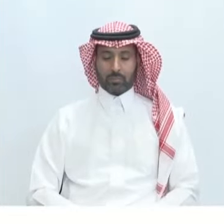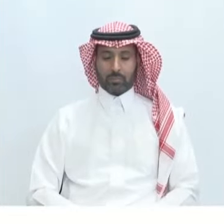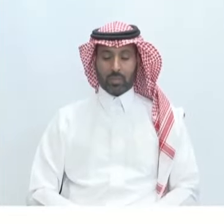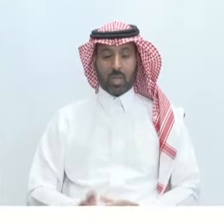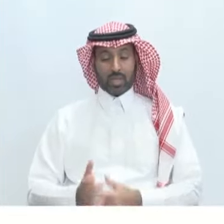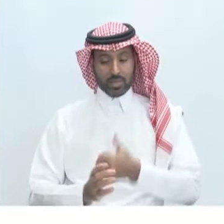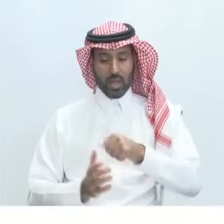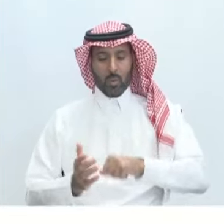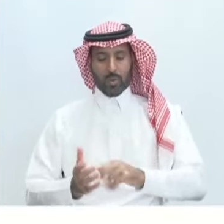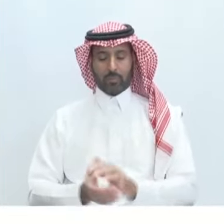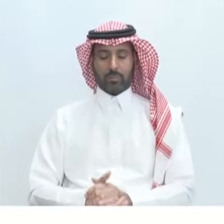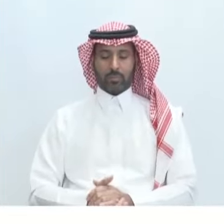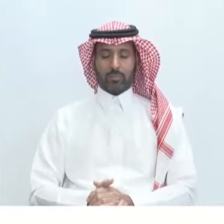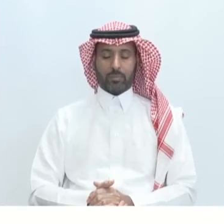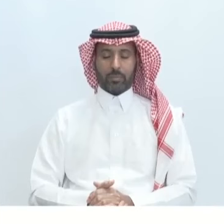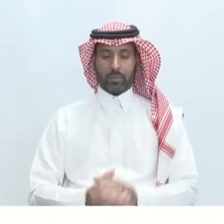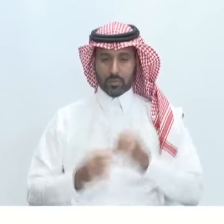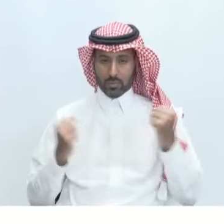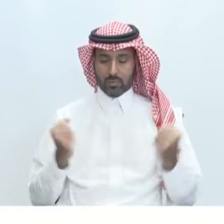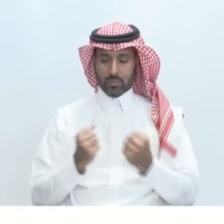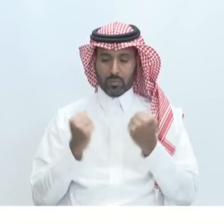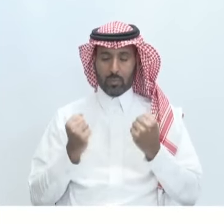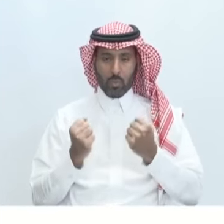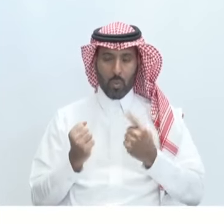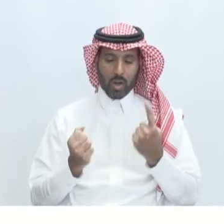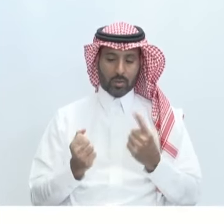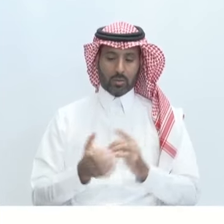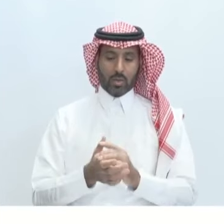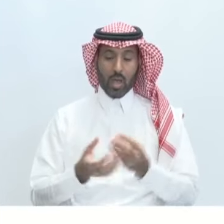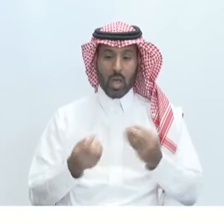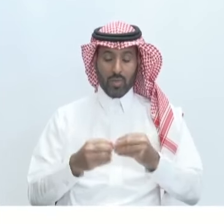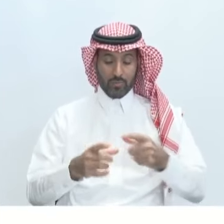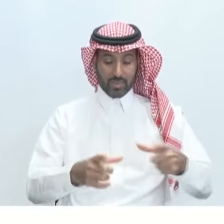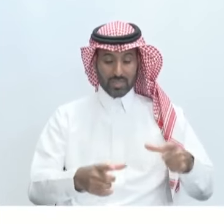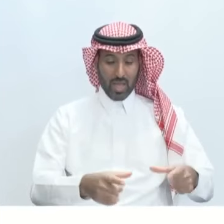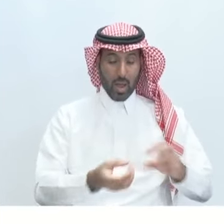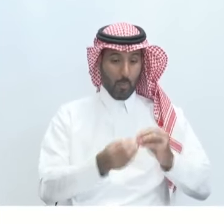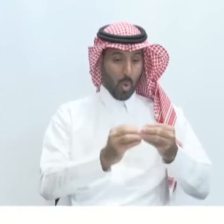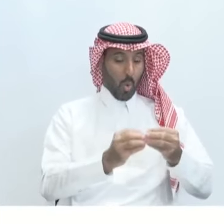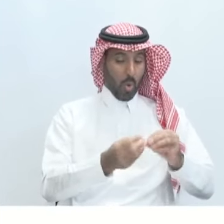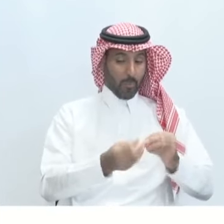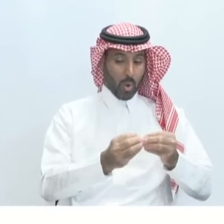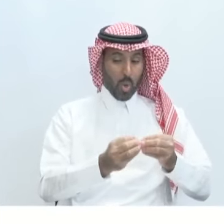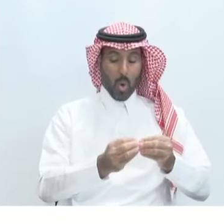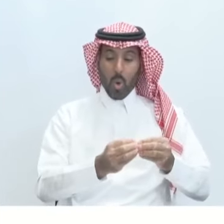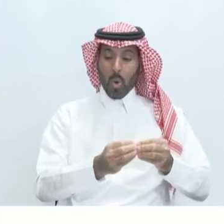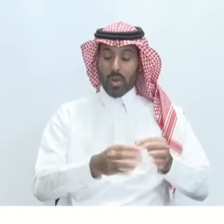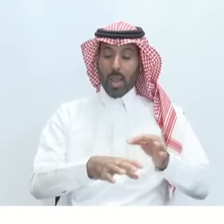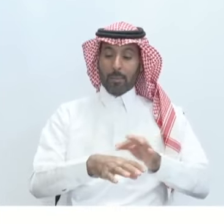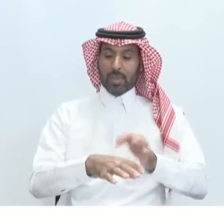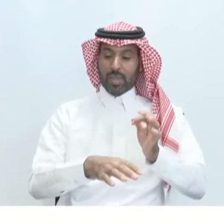الوقت التقويم تدريب واحد اضف مساحه ملونه باللون البني